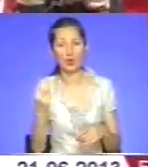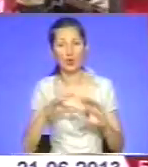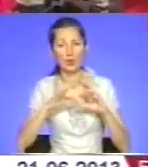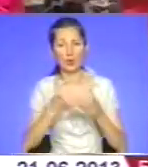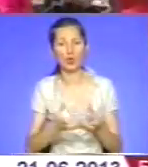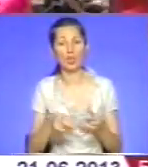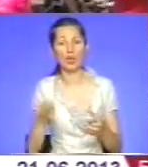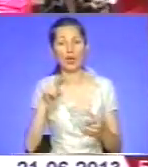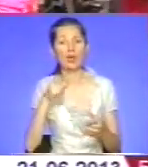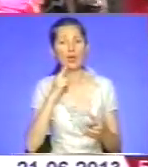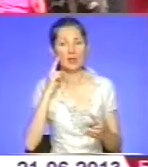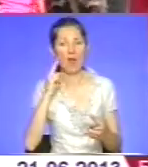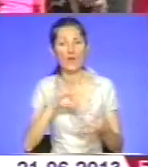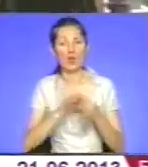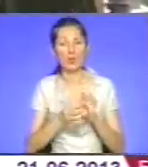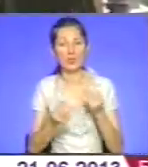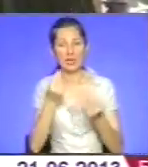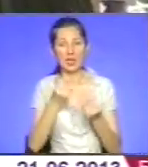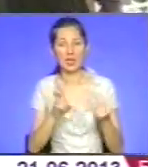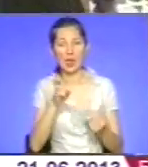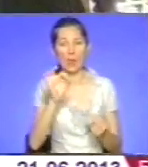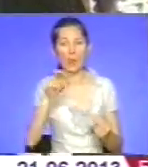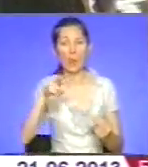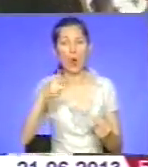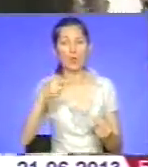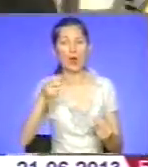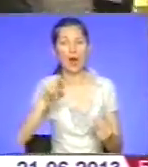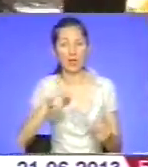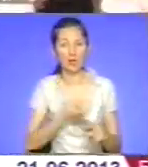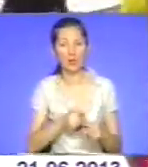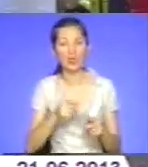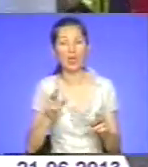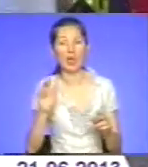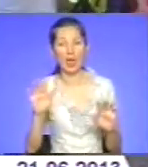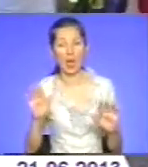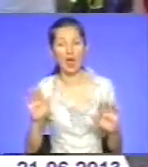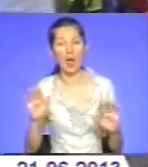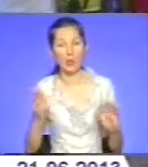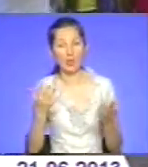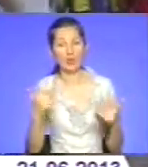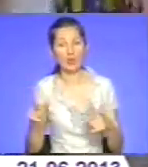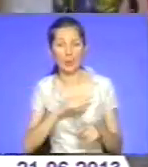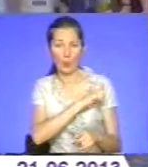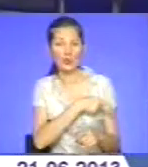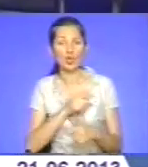міжнародні Дефлімпійські ігри у Болгарію. До цієї події уже посилено готуються.